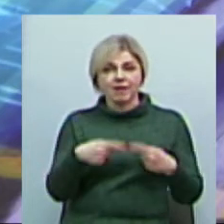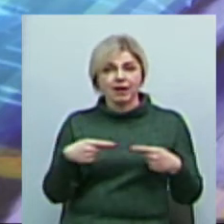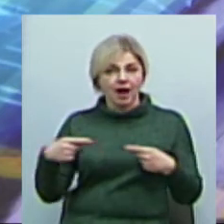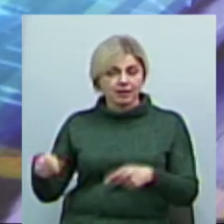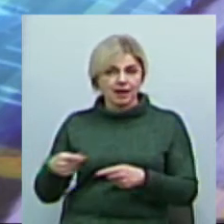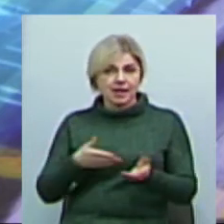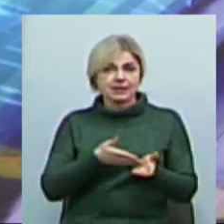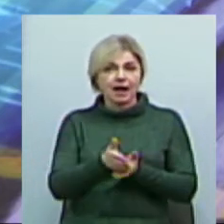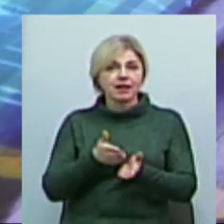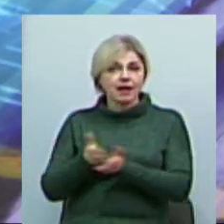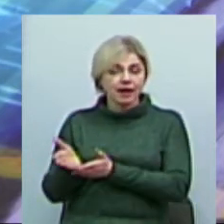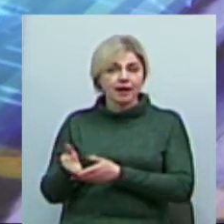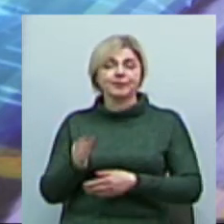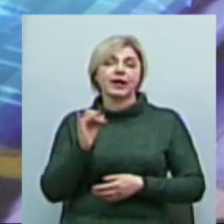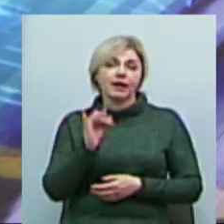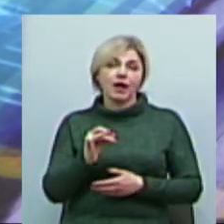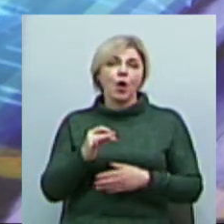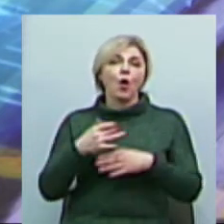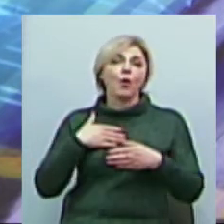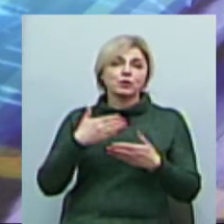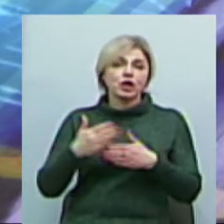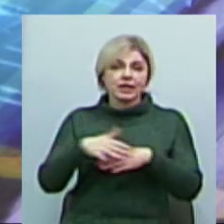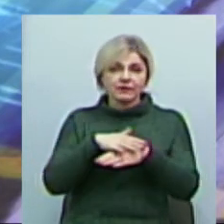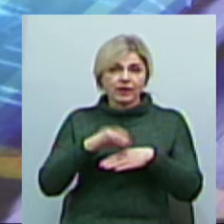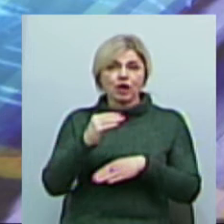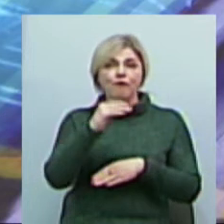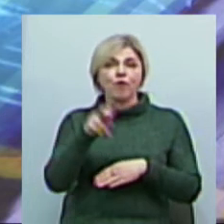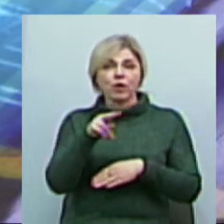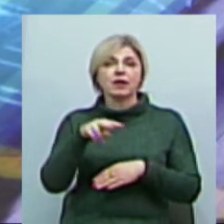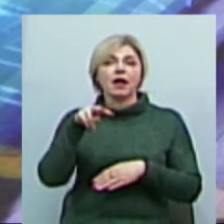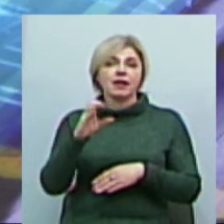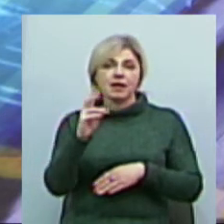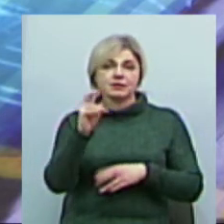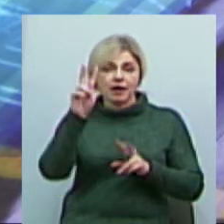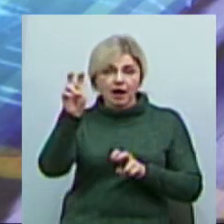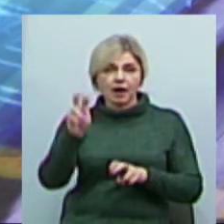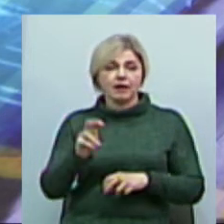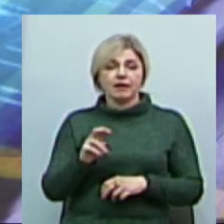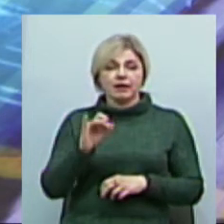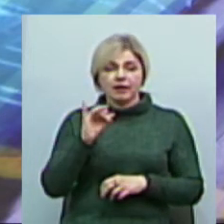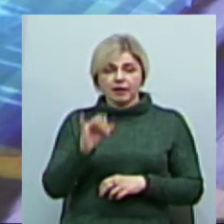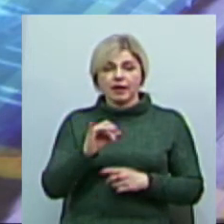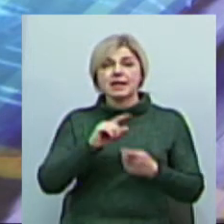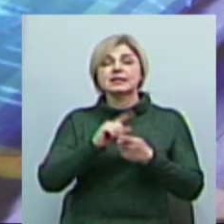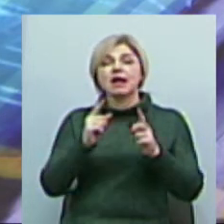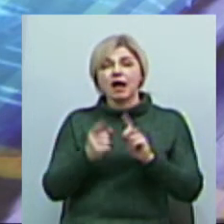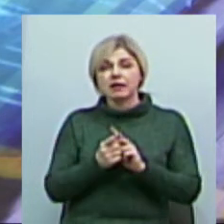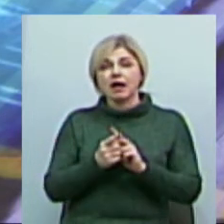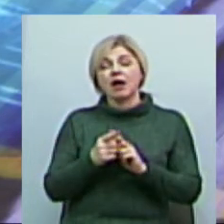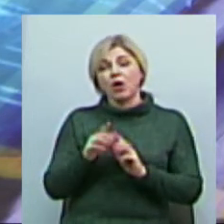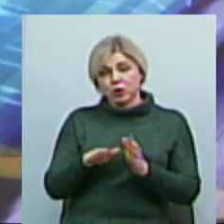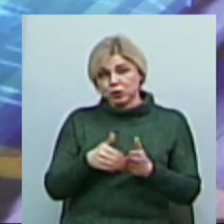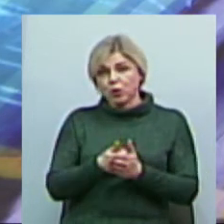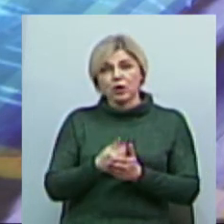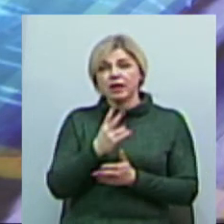разработана общественностью, в том числе фондом «Ласка» и общественностью, стратегия сталого развития города Николаева, она до сих пор